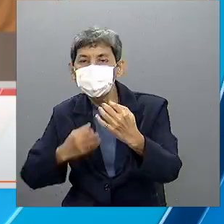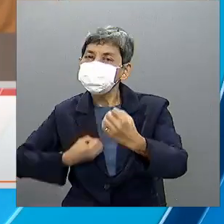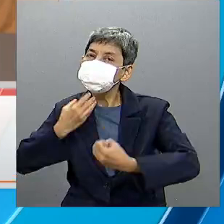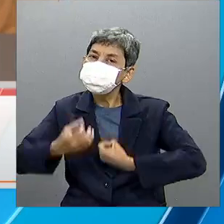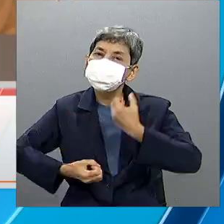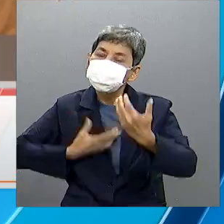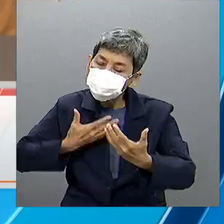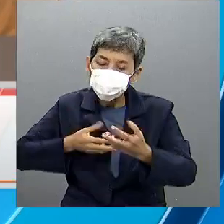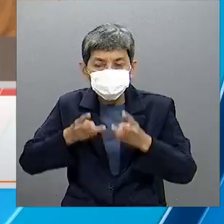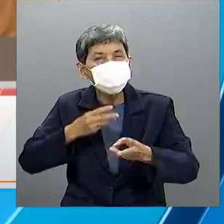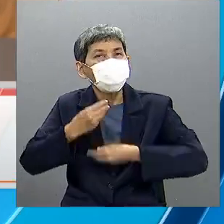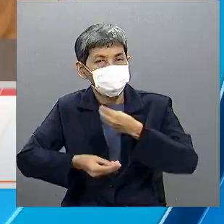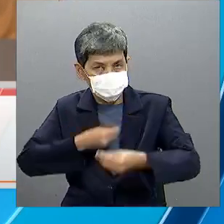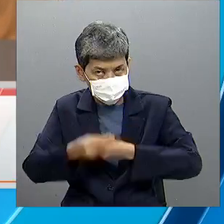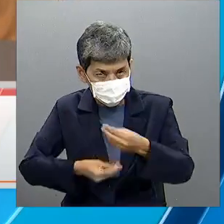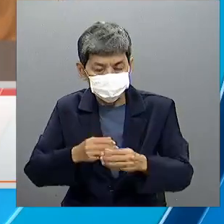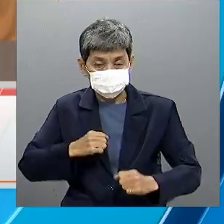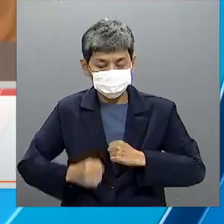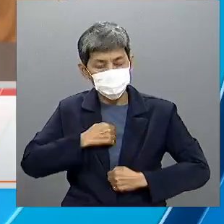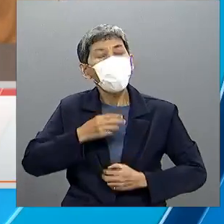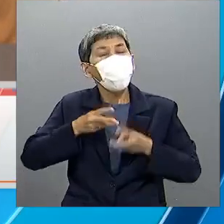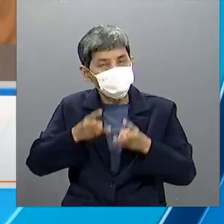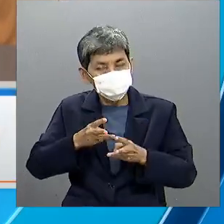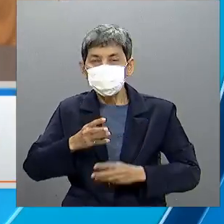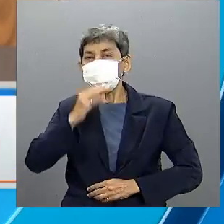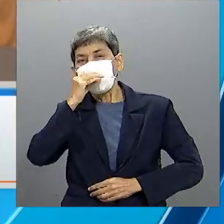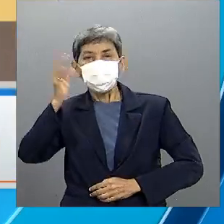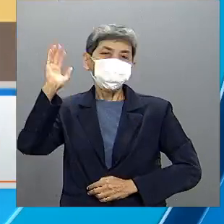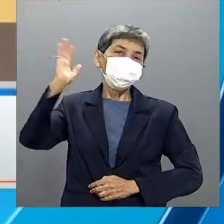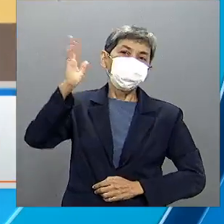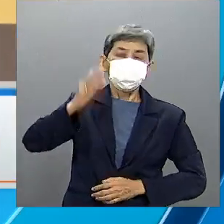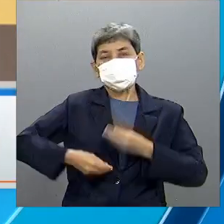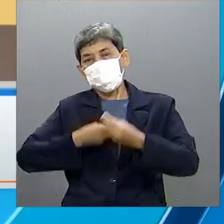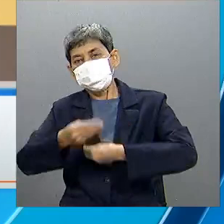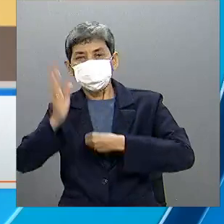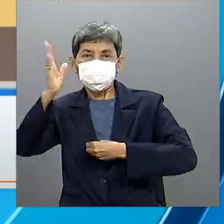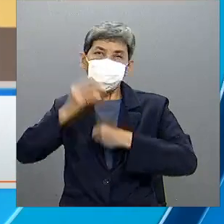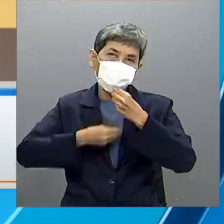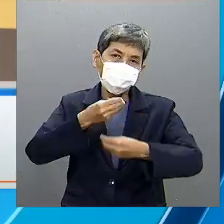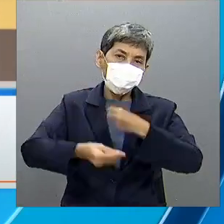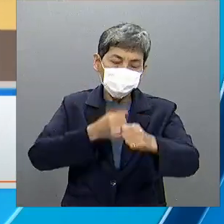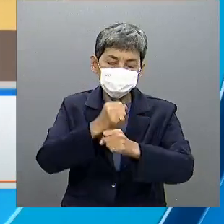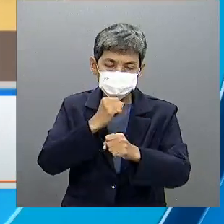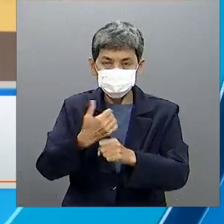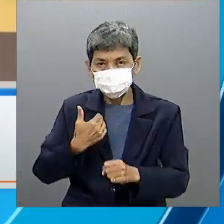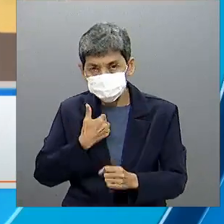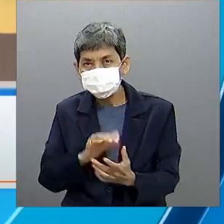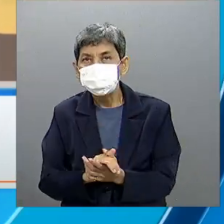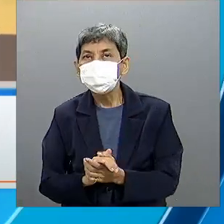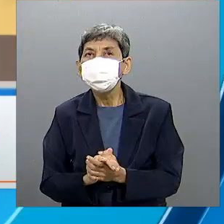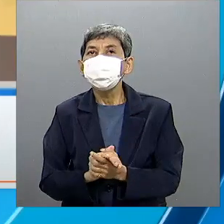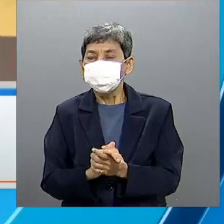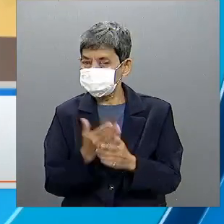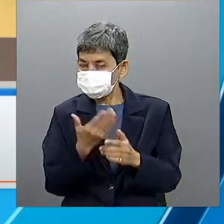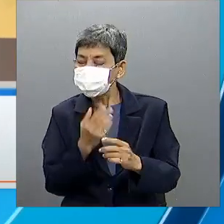อะค่ะเยาวชนก็จะได้เรียนรู้วิธีการปิดลูกค้าหรือว่าวิธีการรับมือกับความโกรธของลูกค้านะค